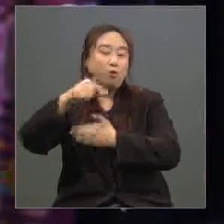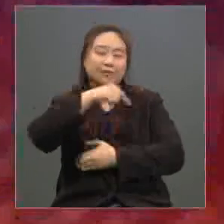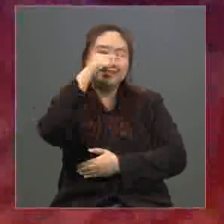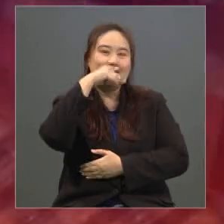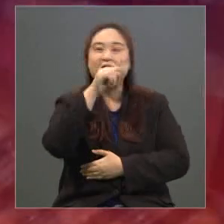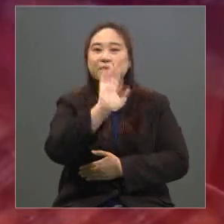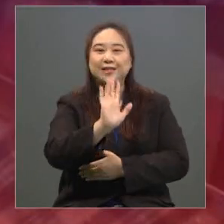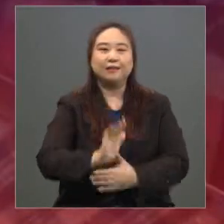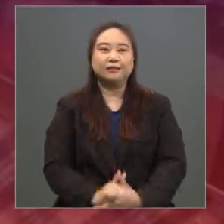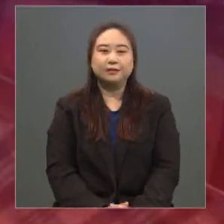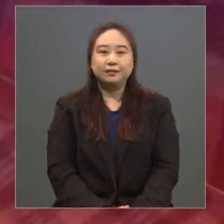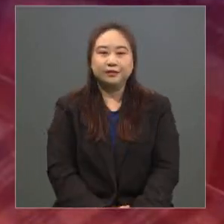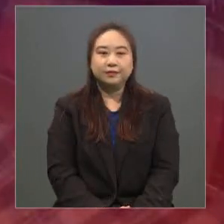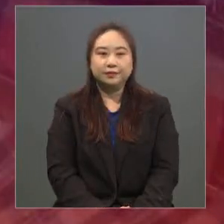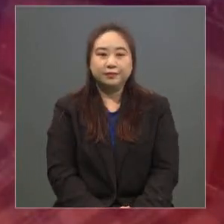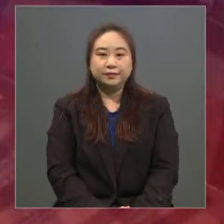ไทย